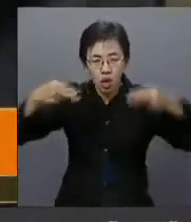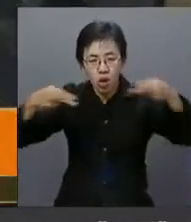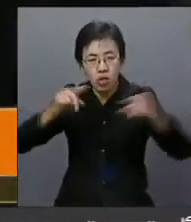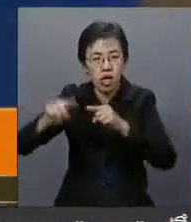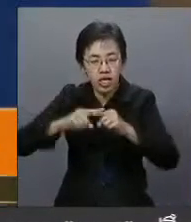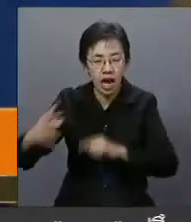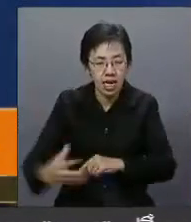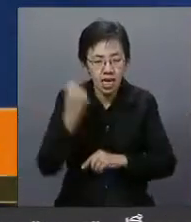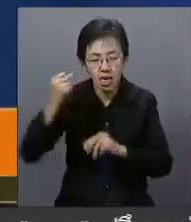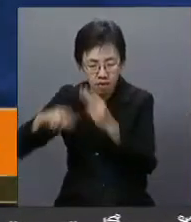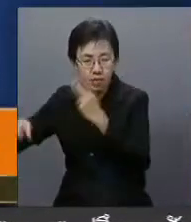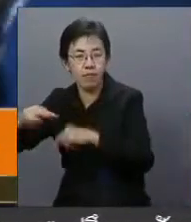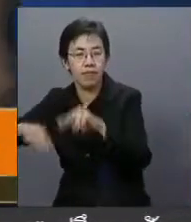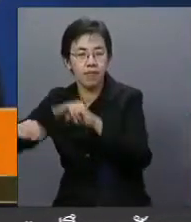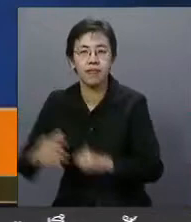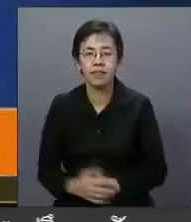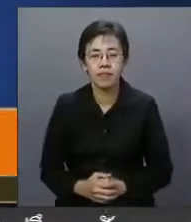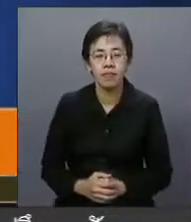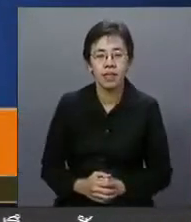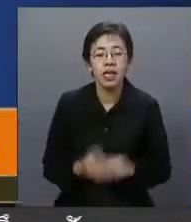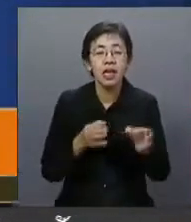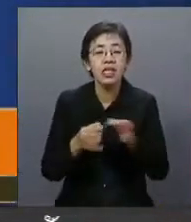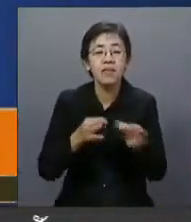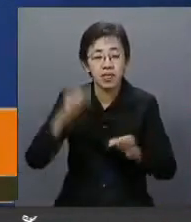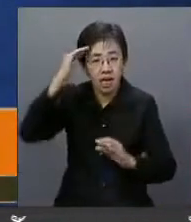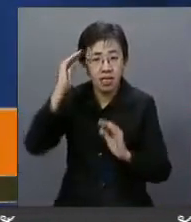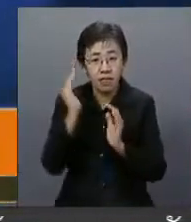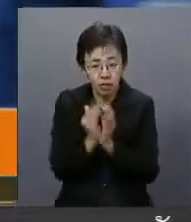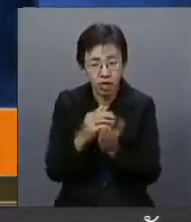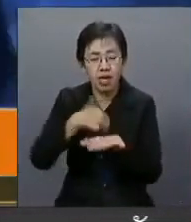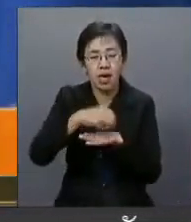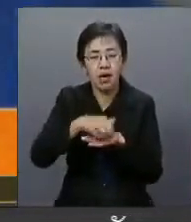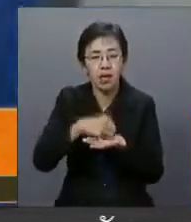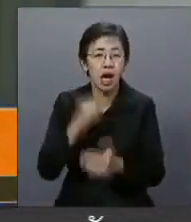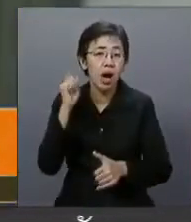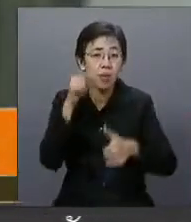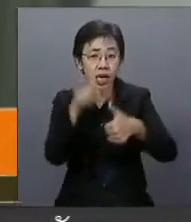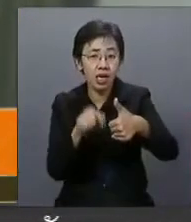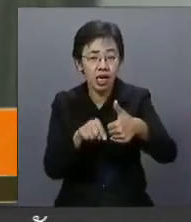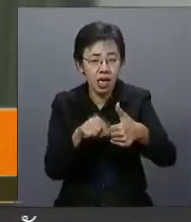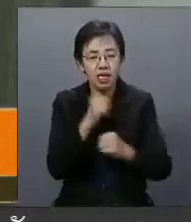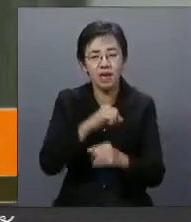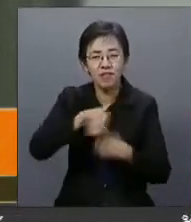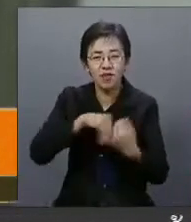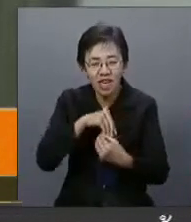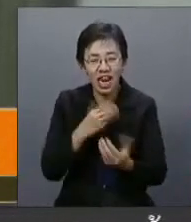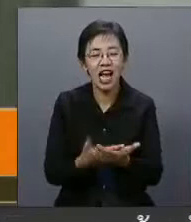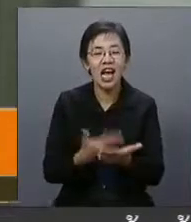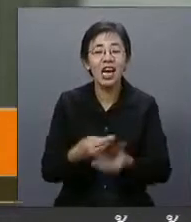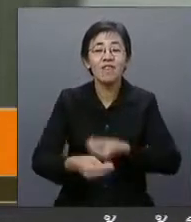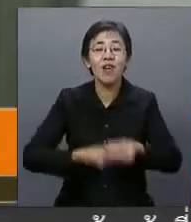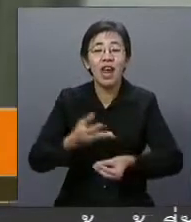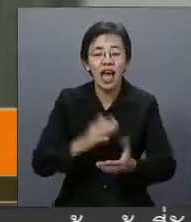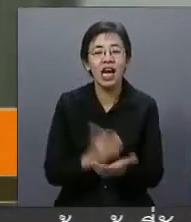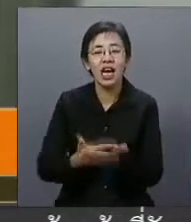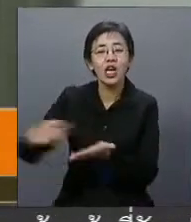ของกลางที่ปรึกษาสัญญาบัตร10เปิดเผยว่านางสิริการเปิดธุรกิจรับแลกเงินบางหน้าโดยรับโอนเงินจ